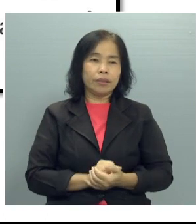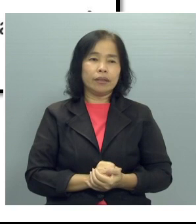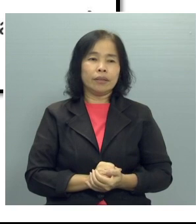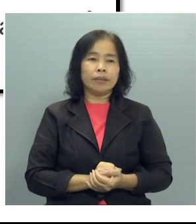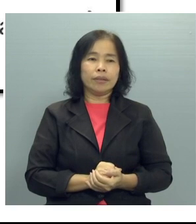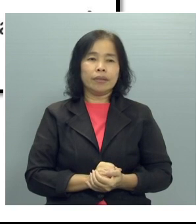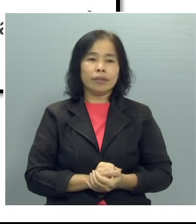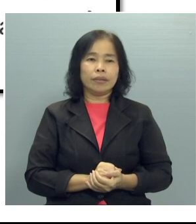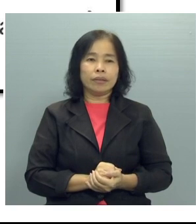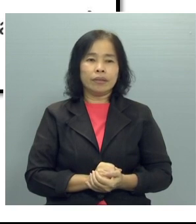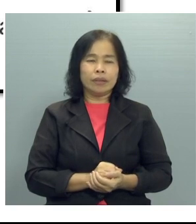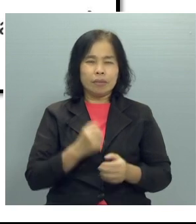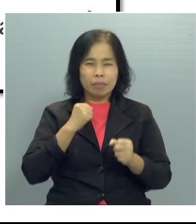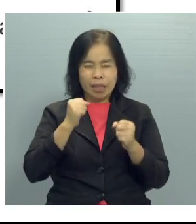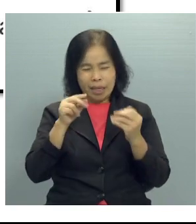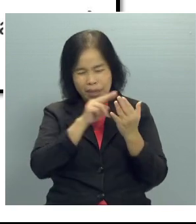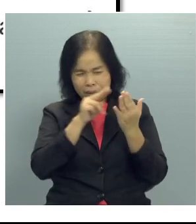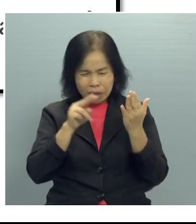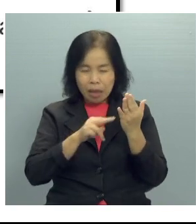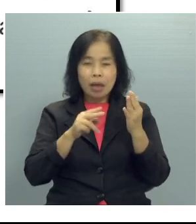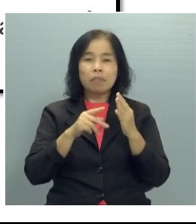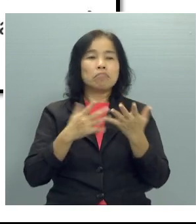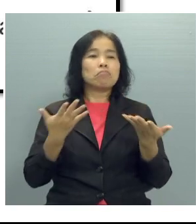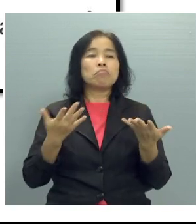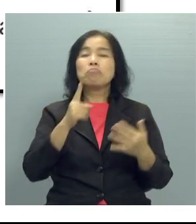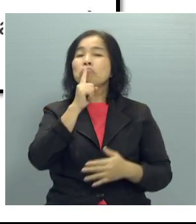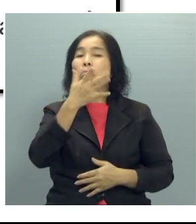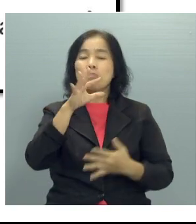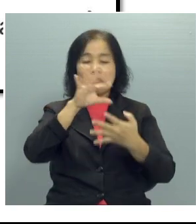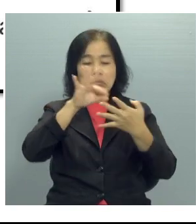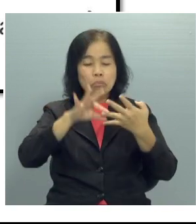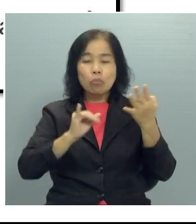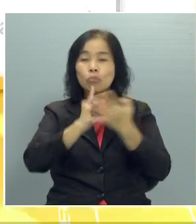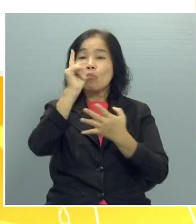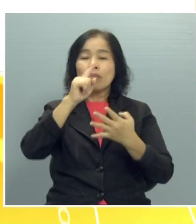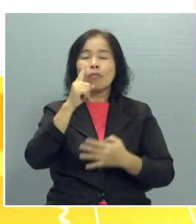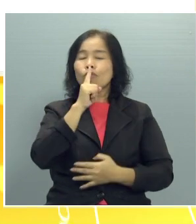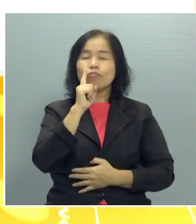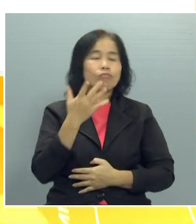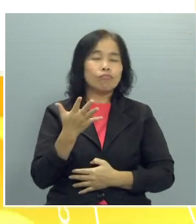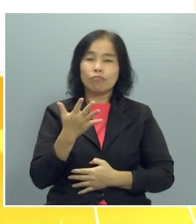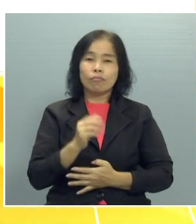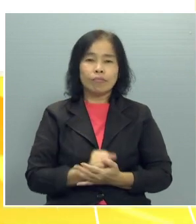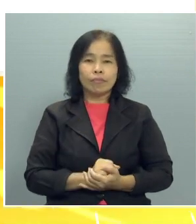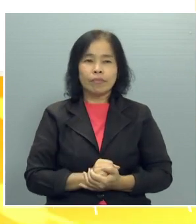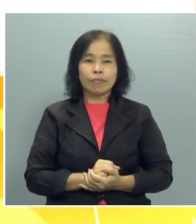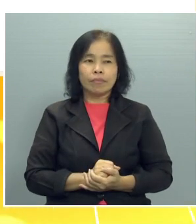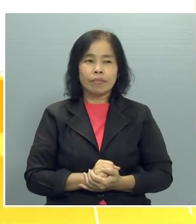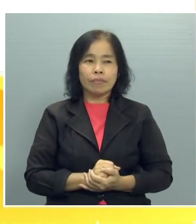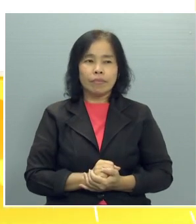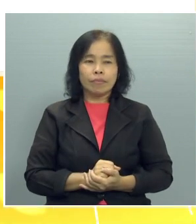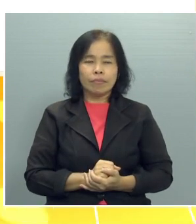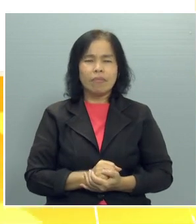พยายามหาดูไม่เฉลยอ่ะไม่มีเฉลยค่ะไม่มีเฉลยเถอะ